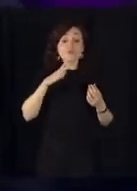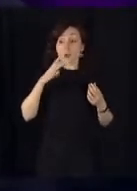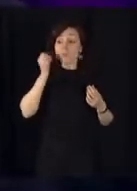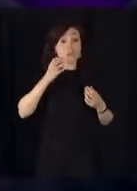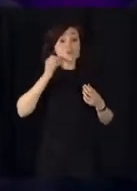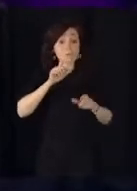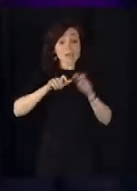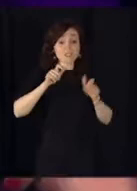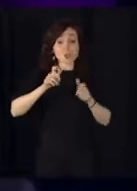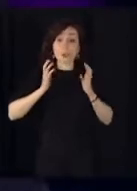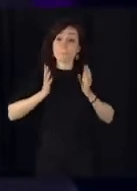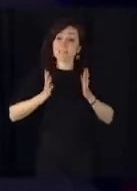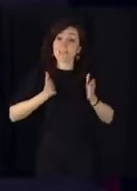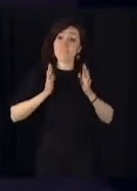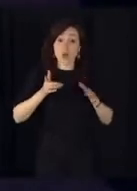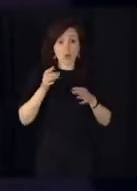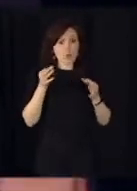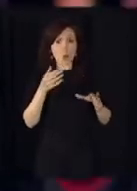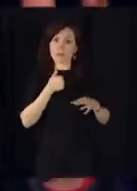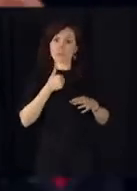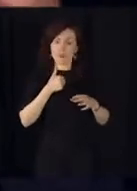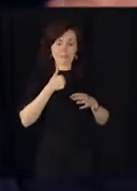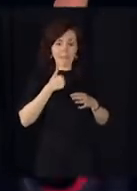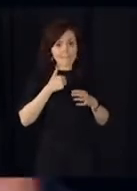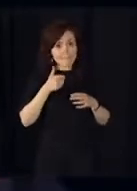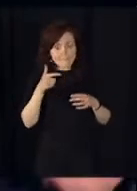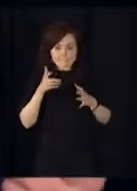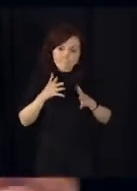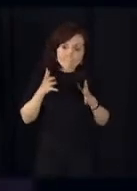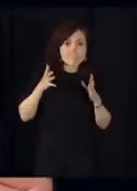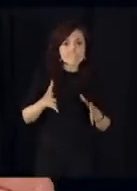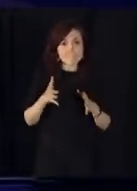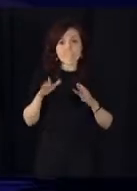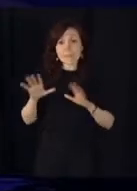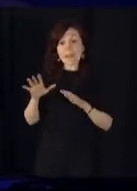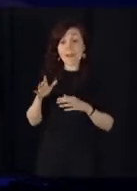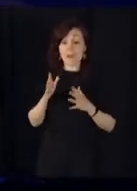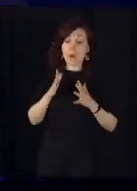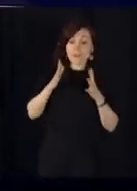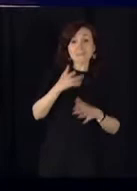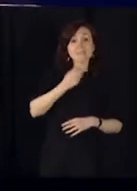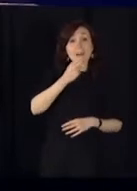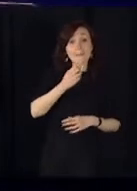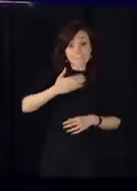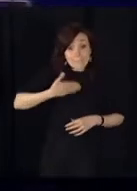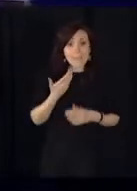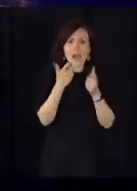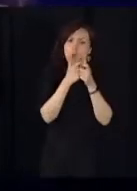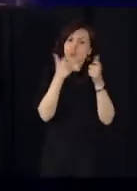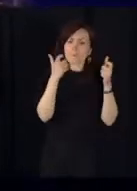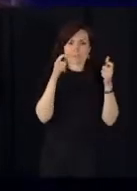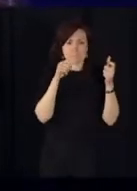c'est vrai, sur leur temps personnel, mais l'engagement citoyen grâce à l'entreprise, c'est beaucoup plus